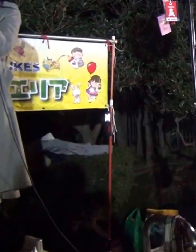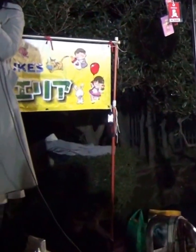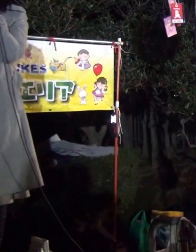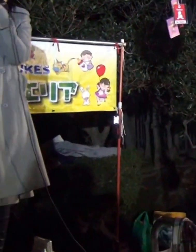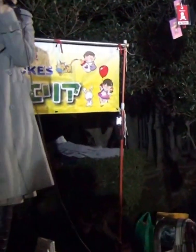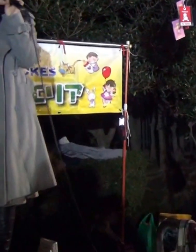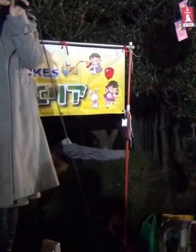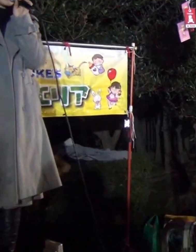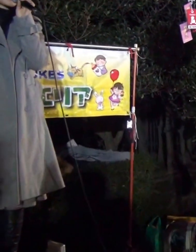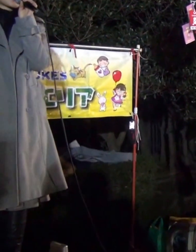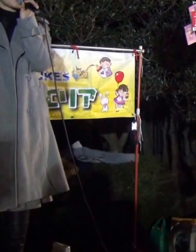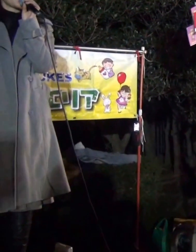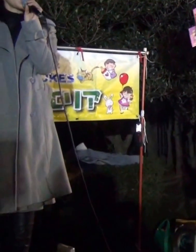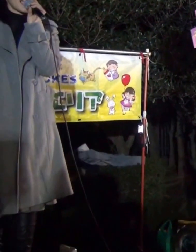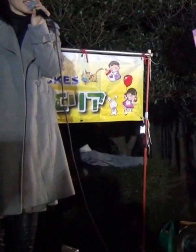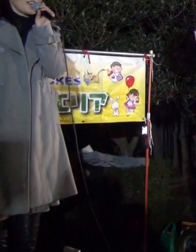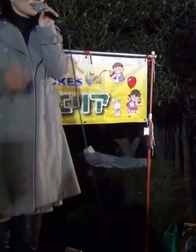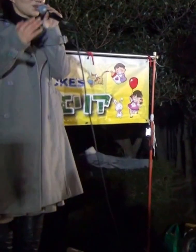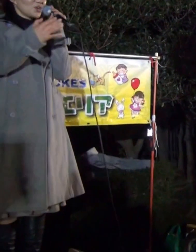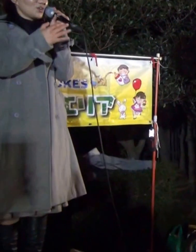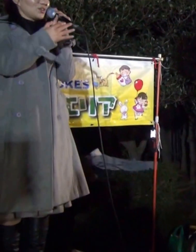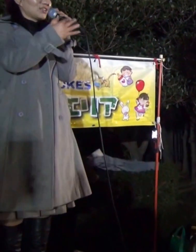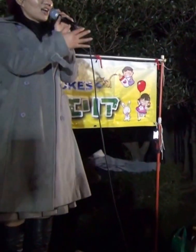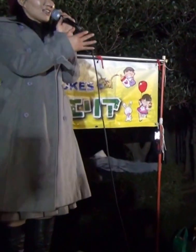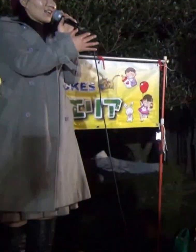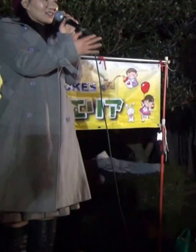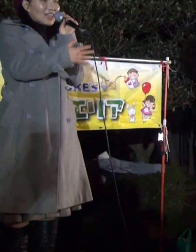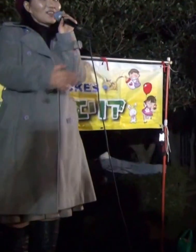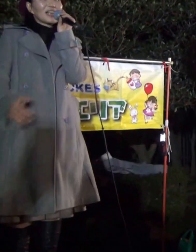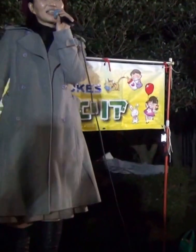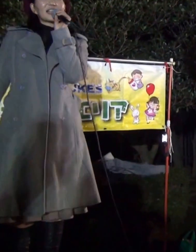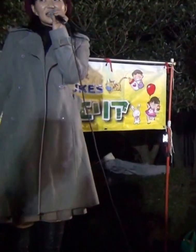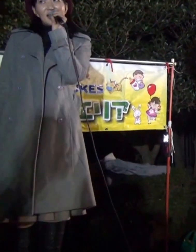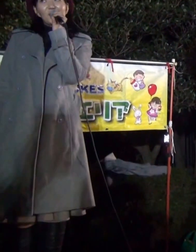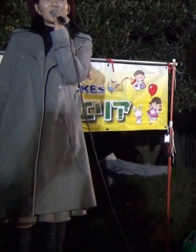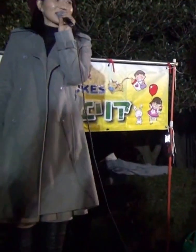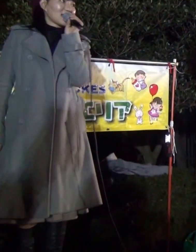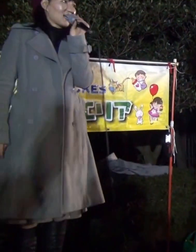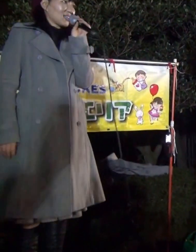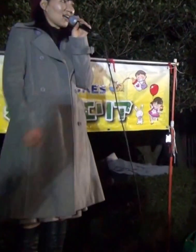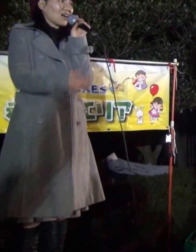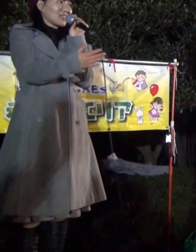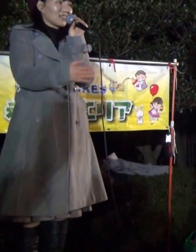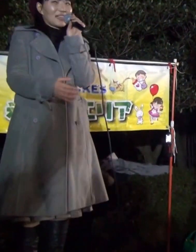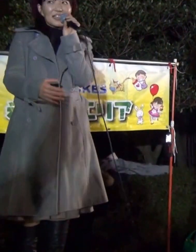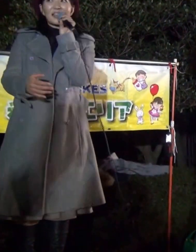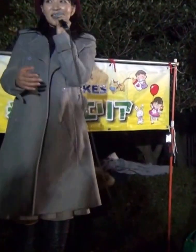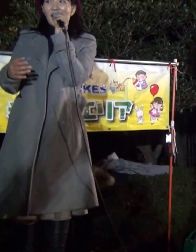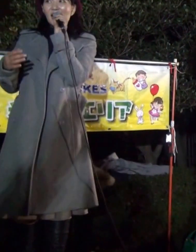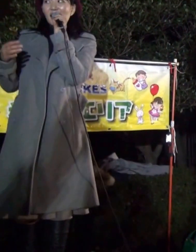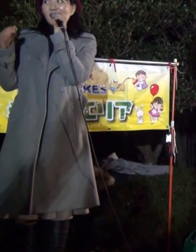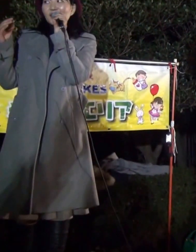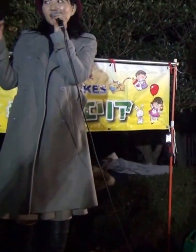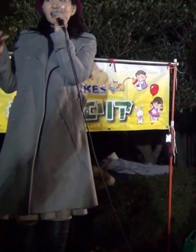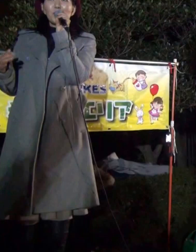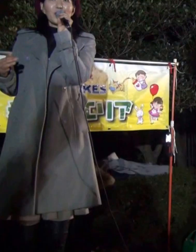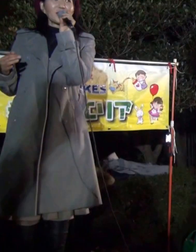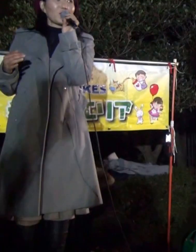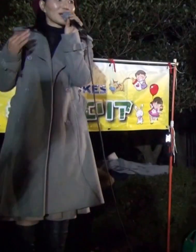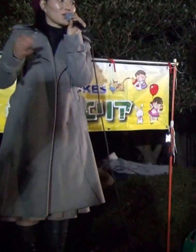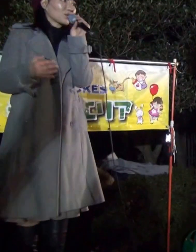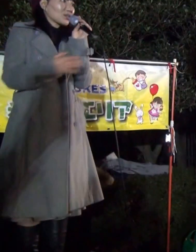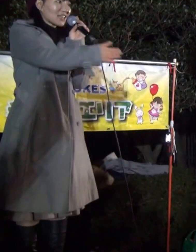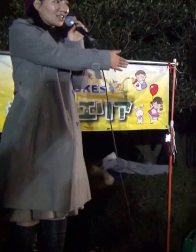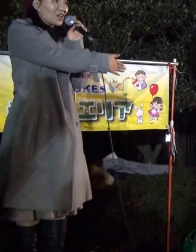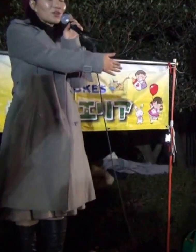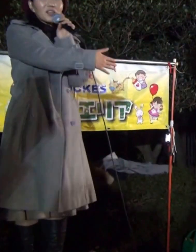歌ができたんですよ。で、素敵なことにこの歌、たくさんの方たちがコーラスなんかで参加してくださってて、歌でも野